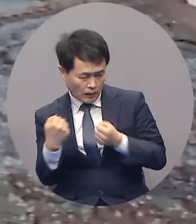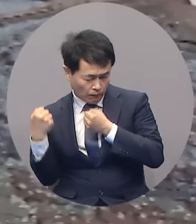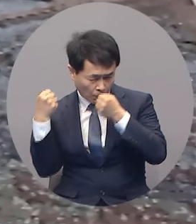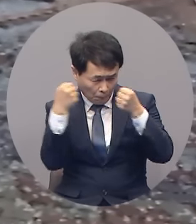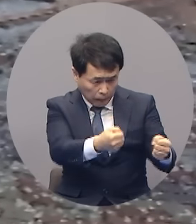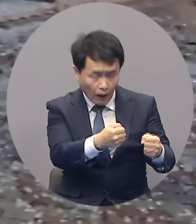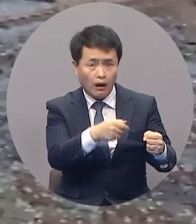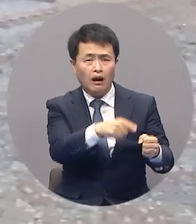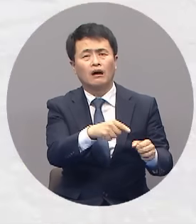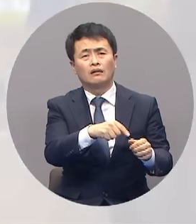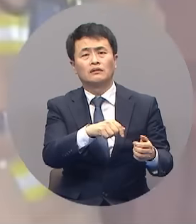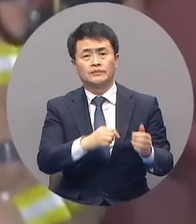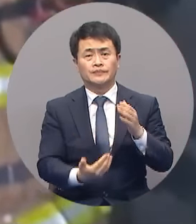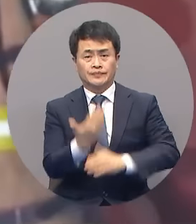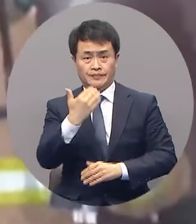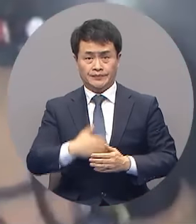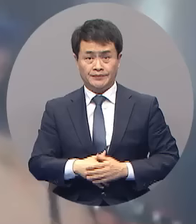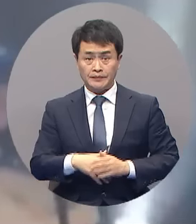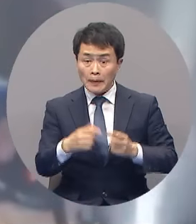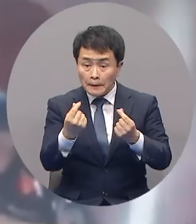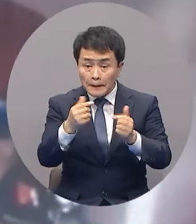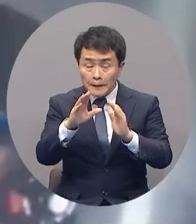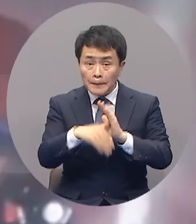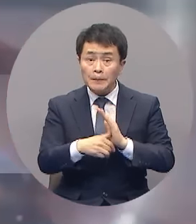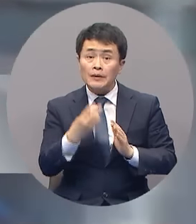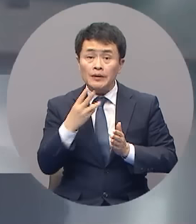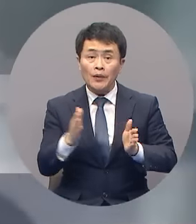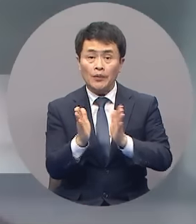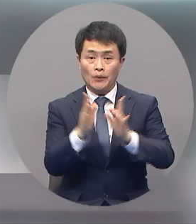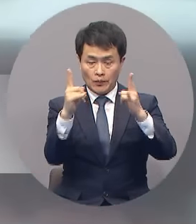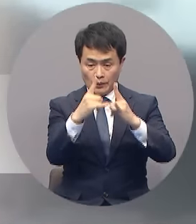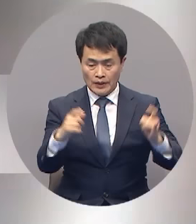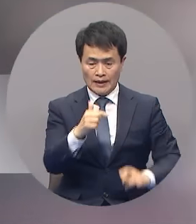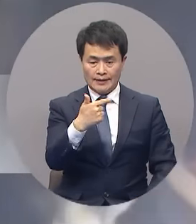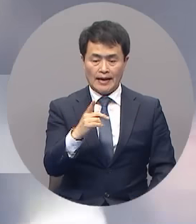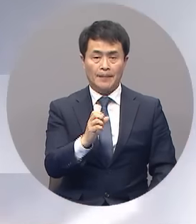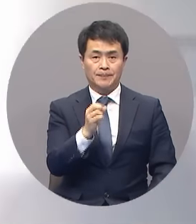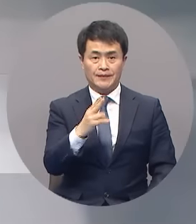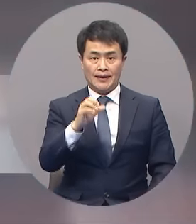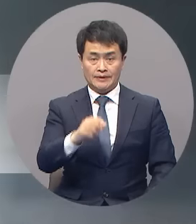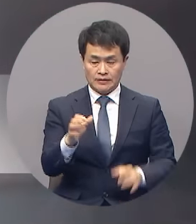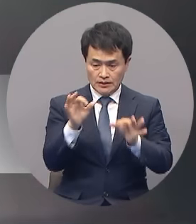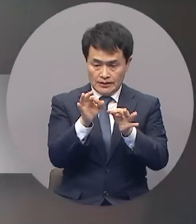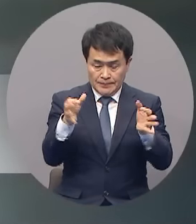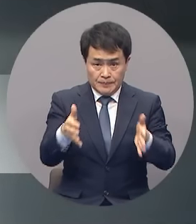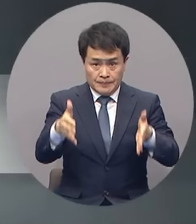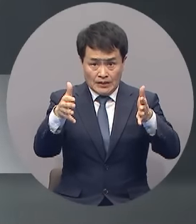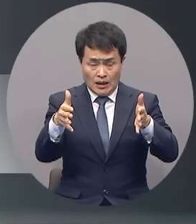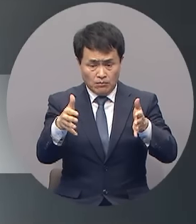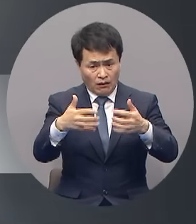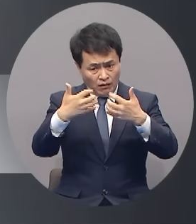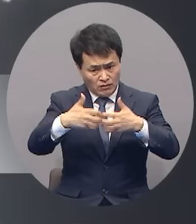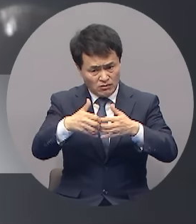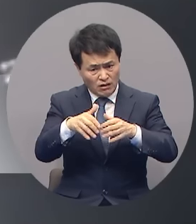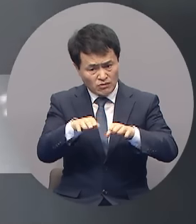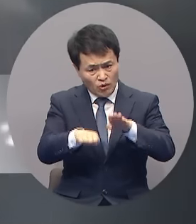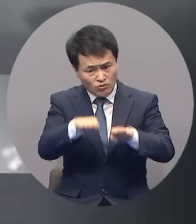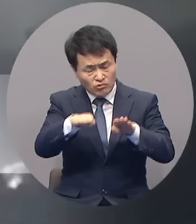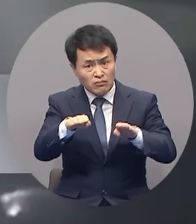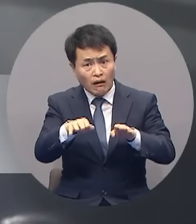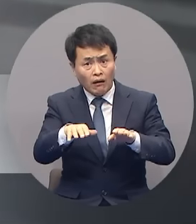경위를 파악하고 있습니다. 비슷한 시각 경기 화성시 남양읍에선 10층짜리 아파트의 기계식 주차장에서 불이